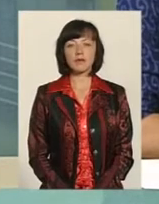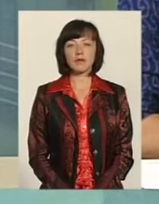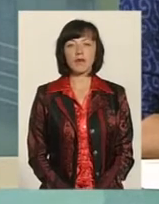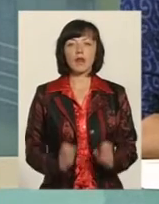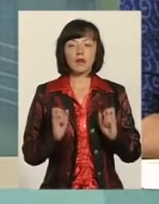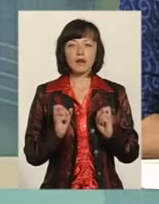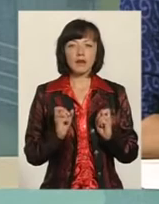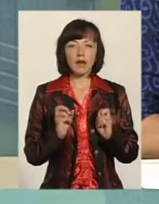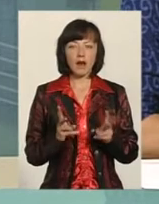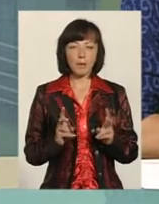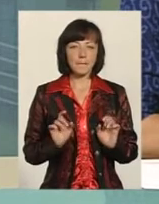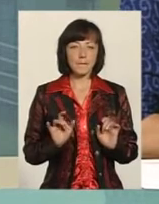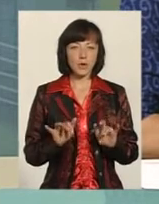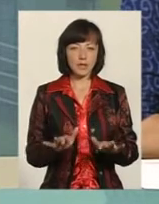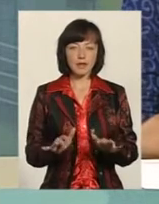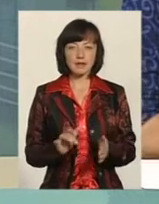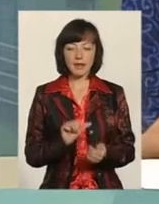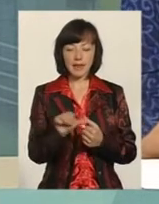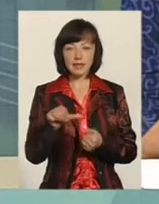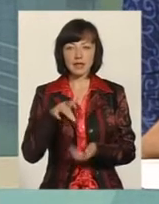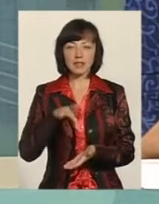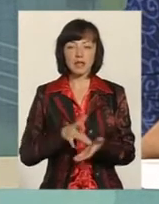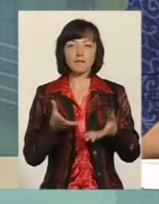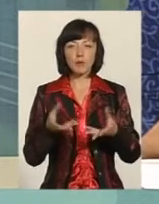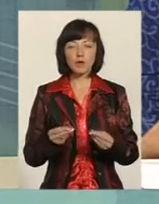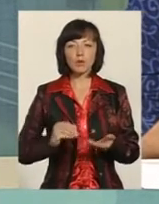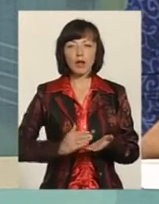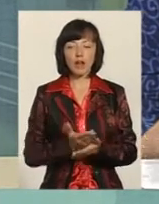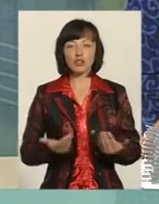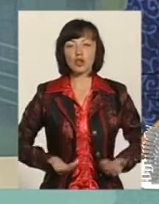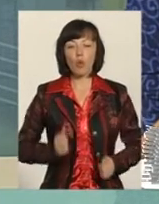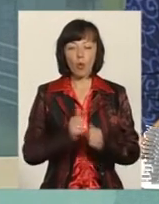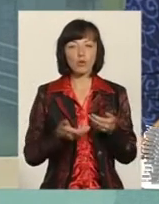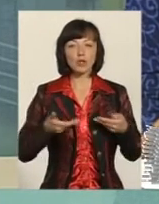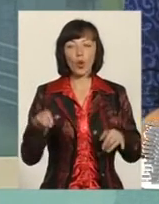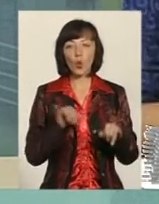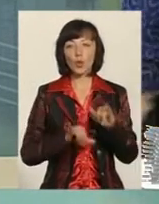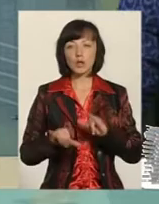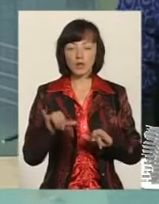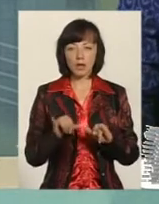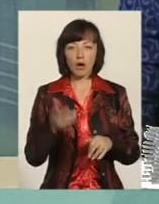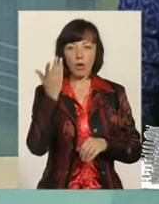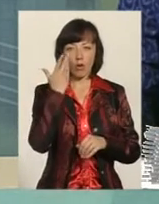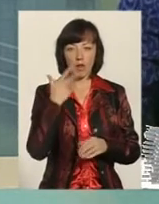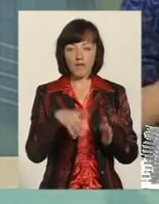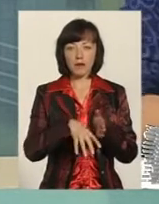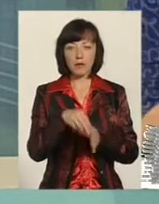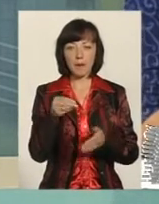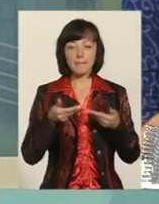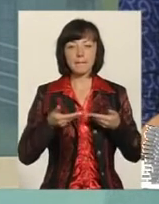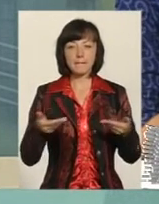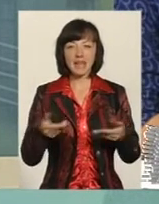Як процеси децентралізації вплинуть на якість життя кожного із нас і куди і коли вибиратимемо